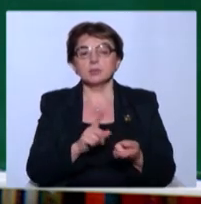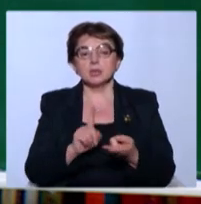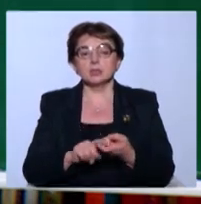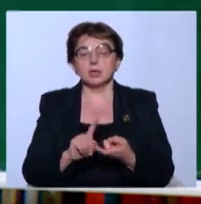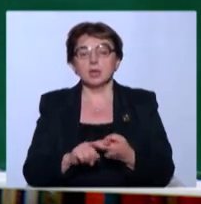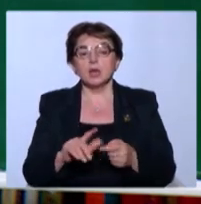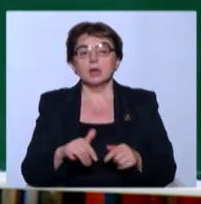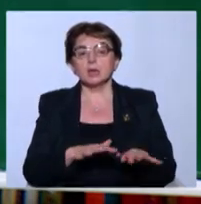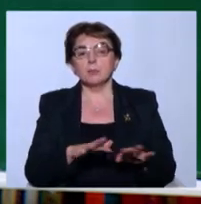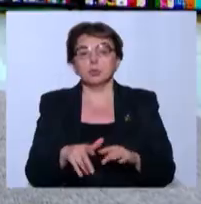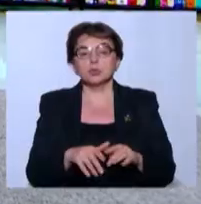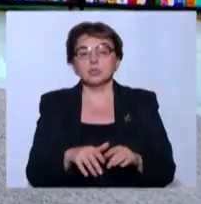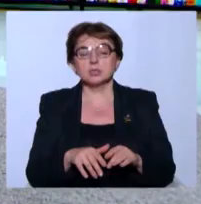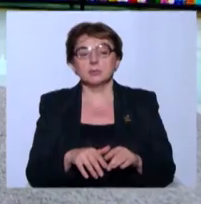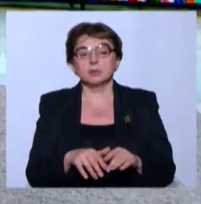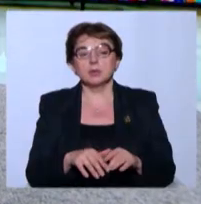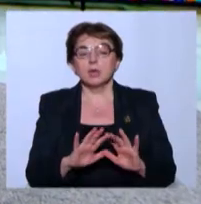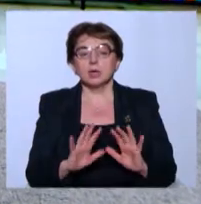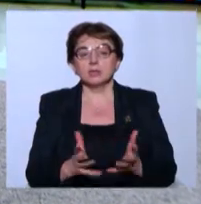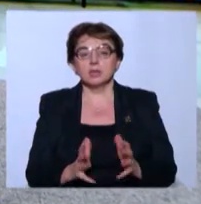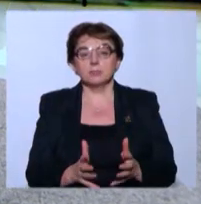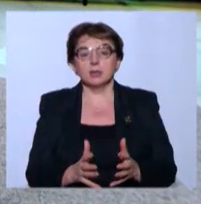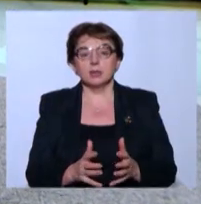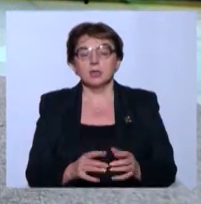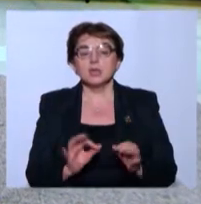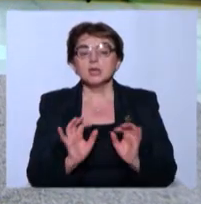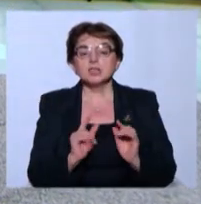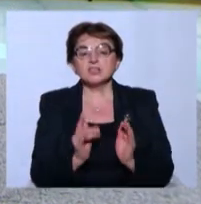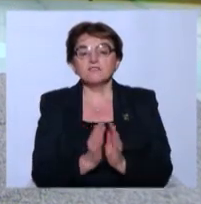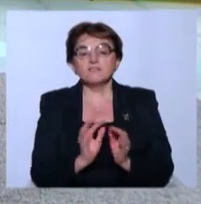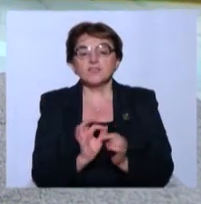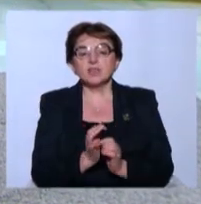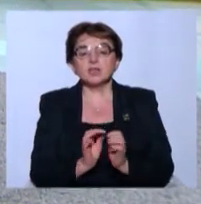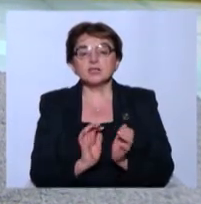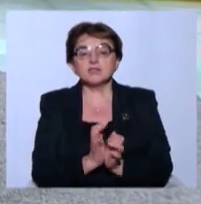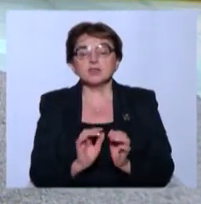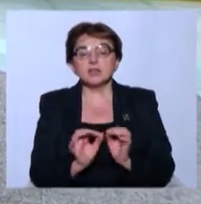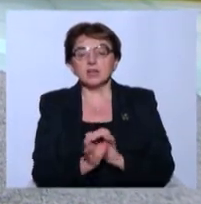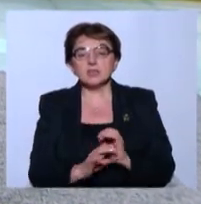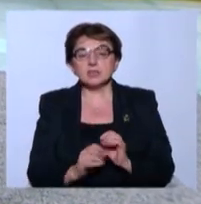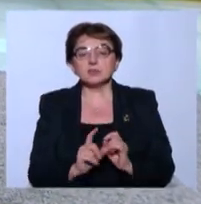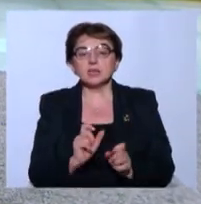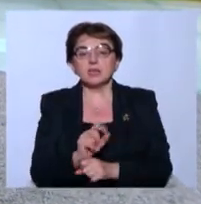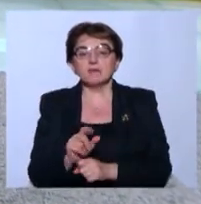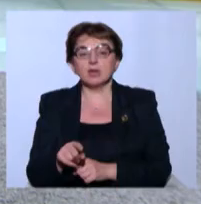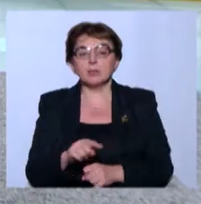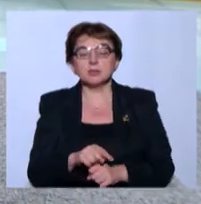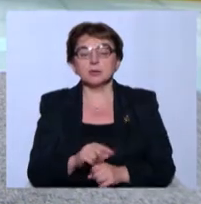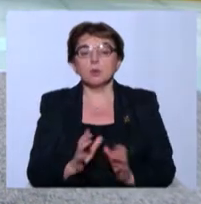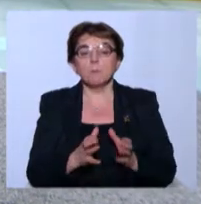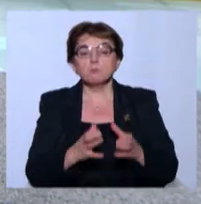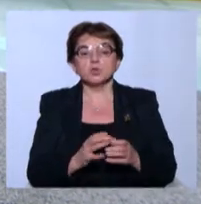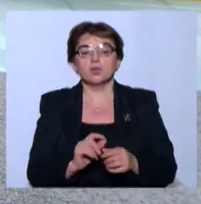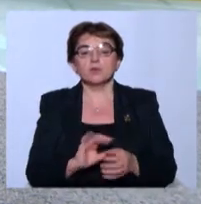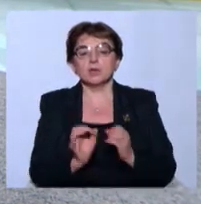რა პროცესები ხდება წვლილნაწლავში, რა ფუნქციებს ასრულებს ცხვილი